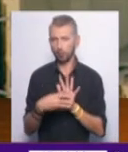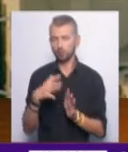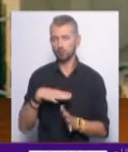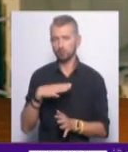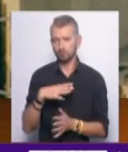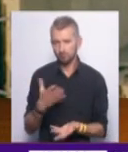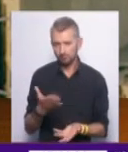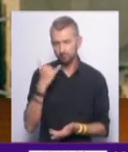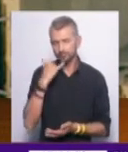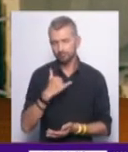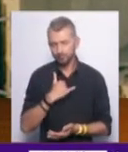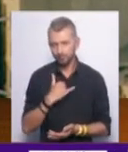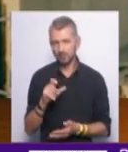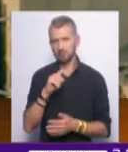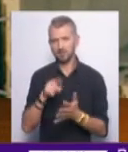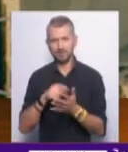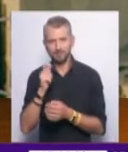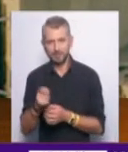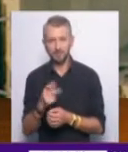будь ласка, телефонуйте, ставте ваші запитання